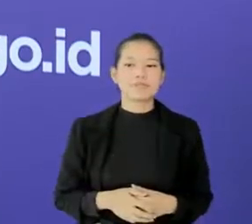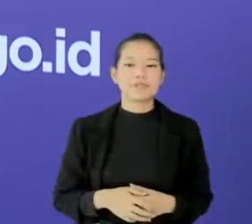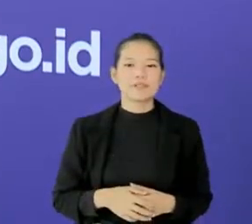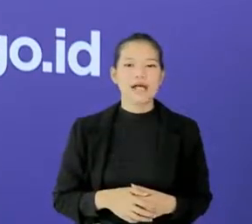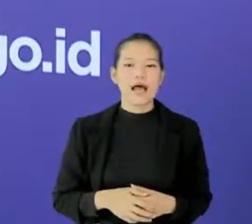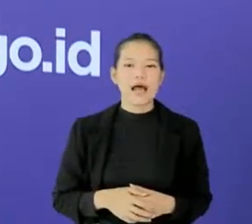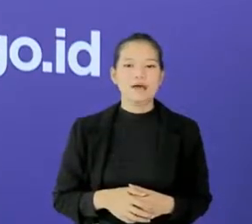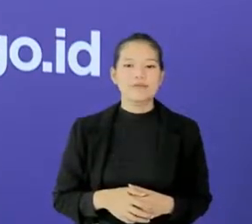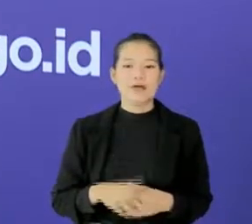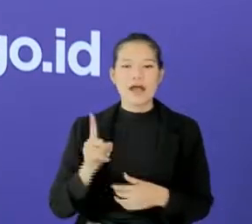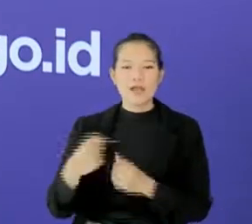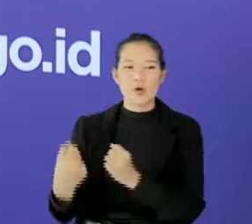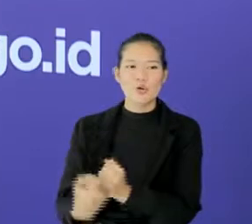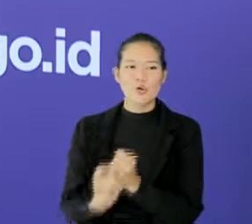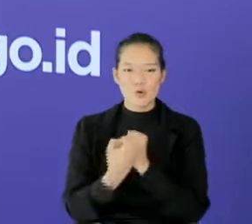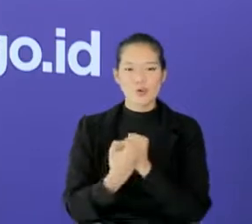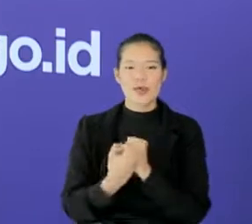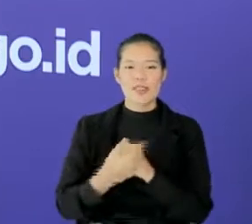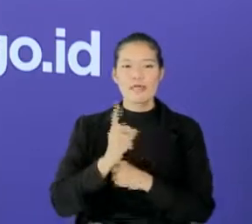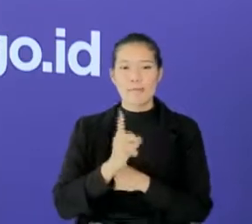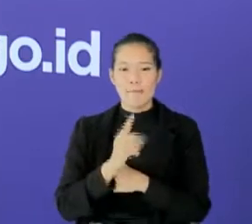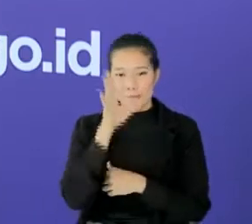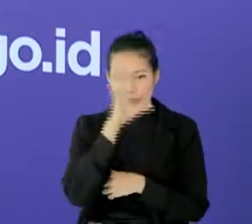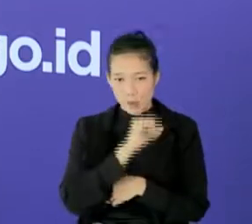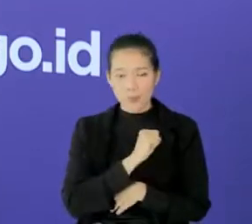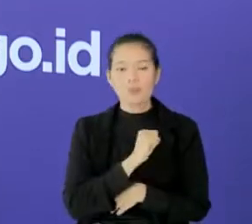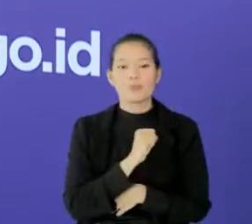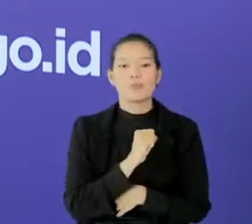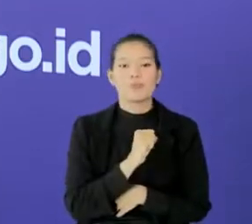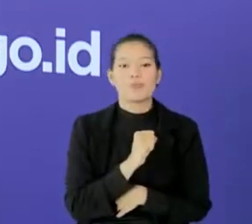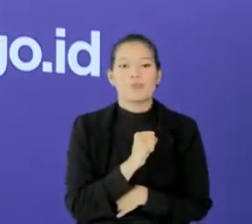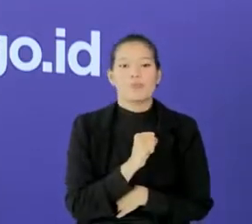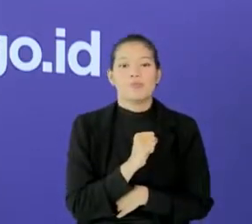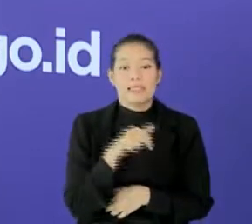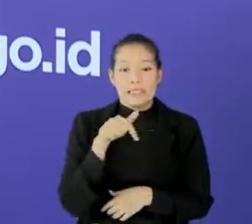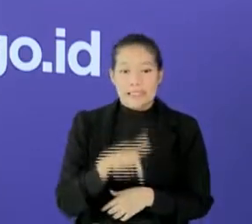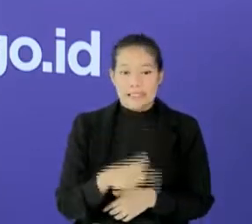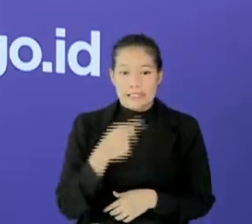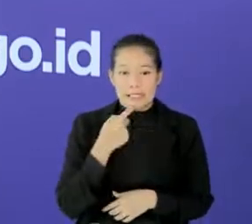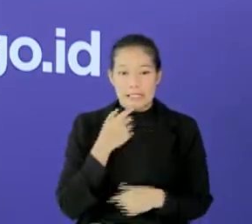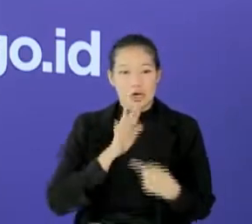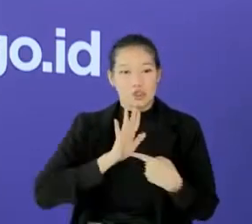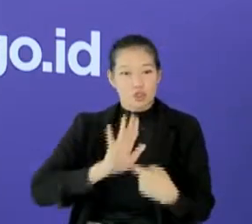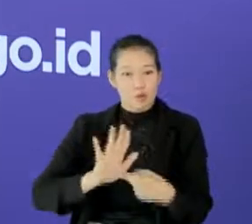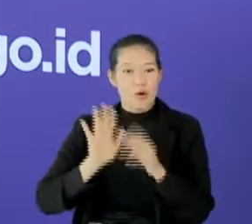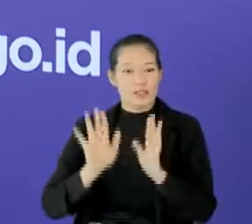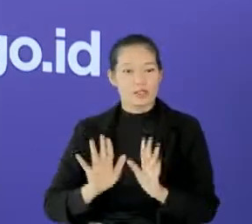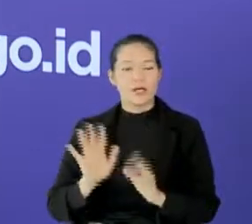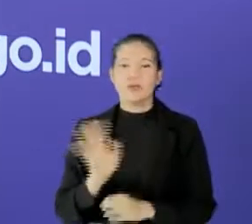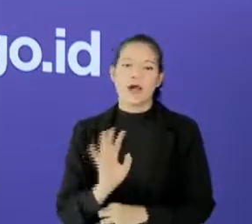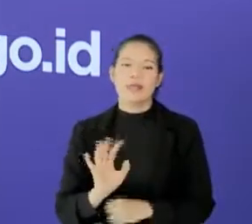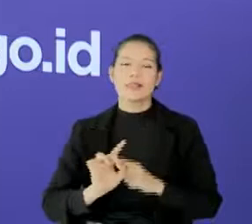mendapatkan kemudahan, mendapat support karena yang perlu diketahui bahwa ini bukan cuma sekedar show, ini adalah